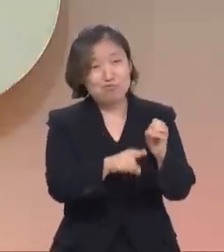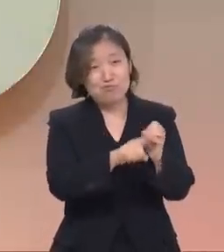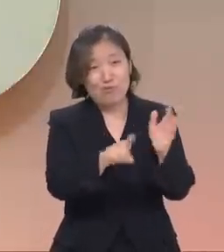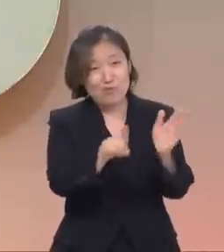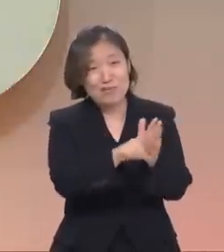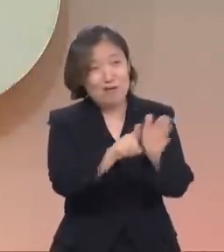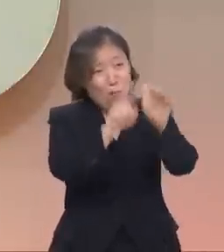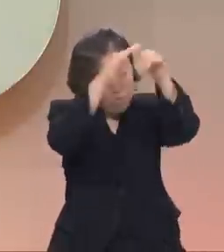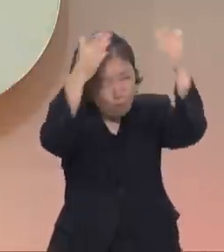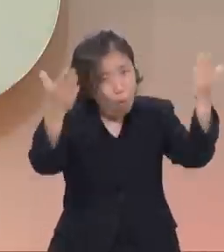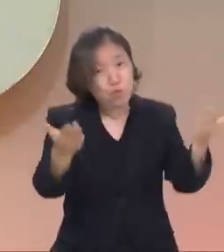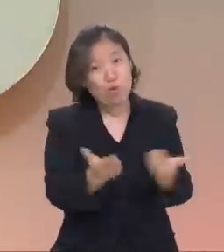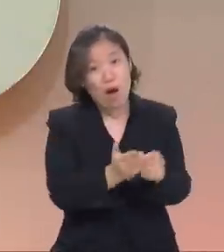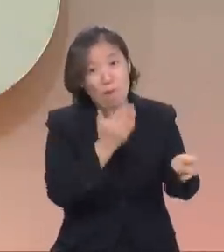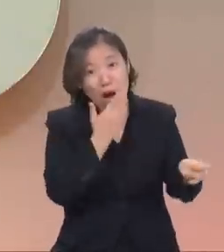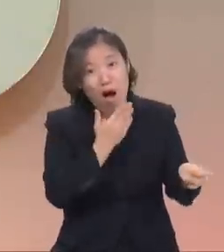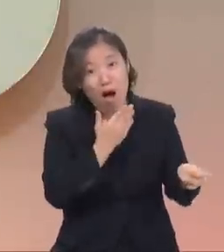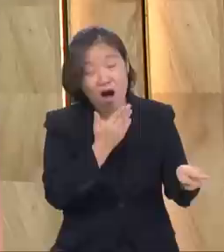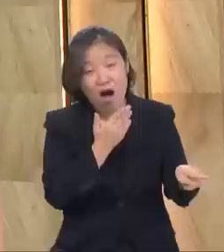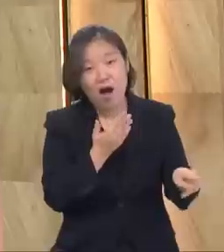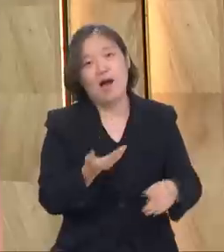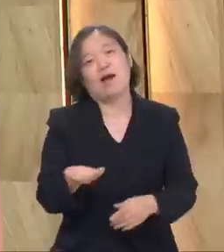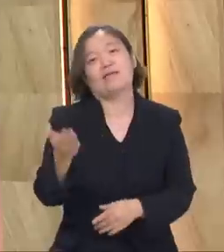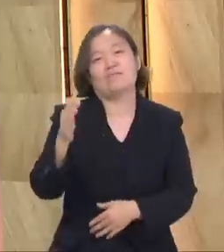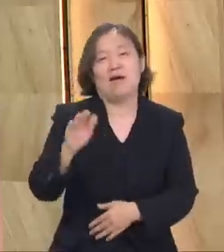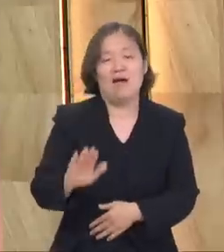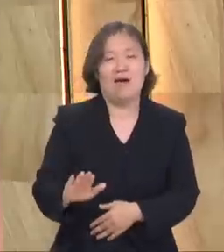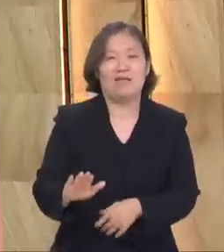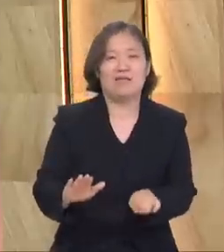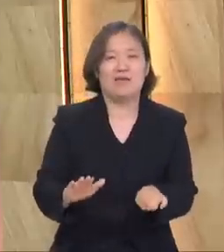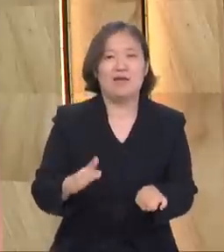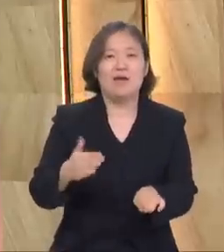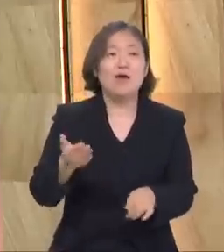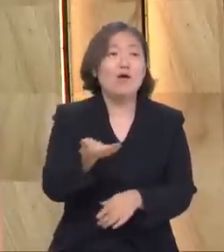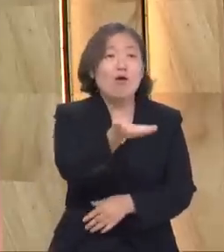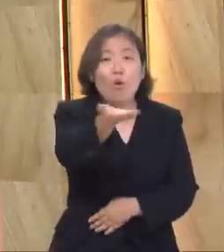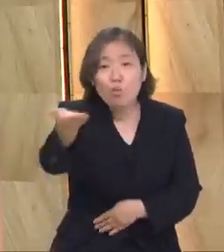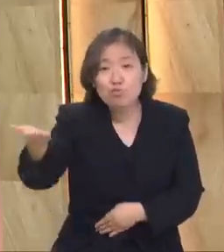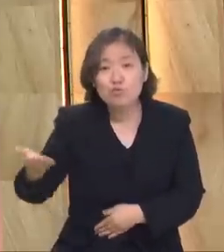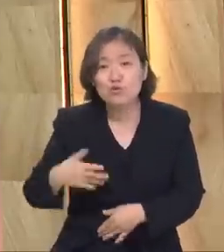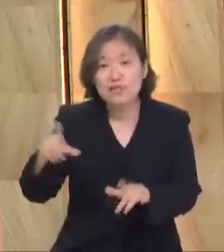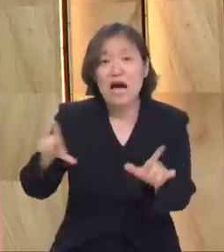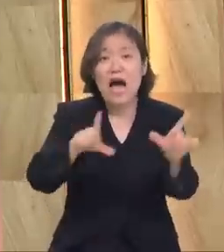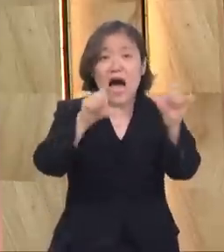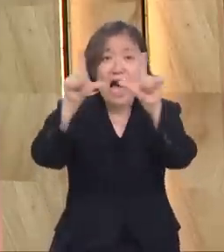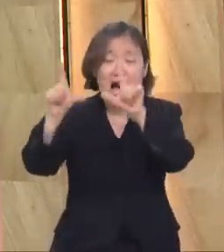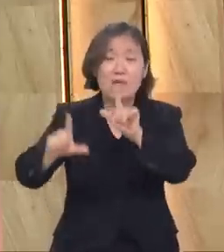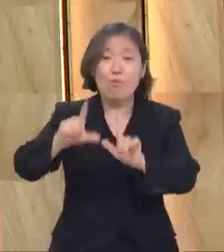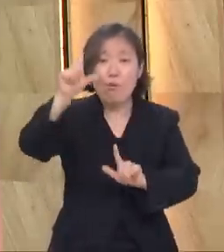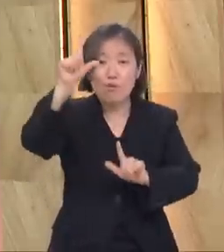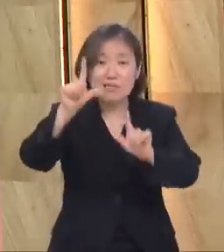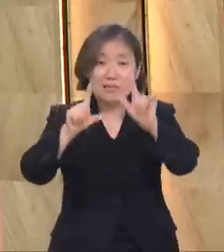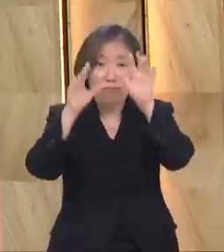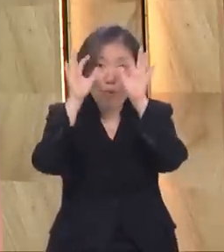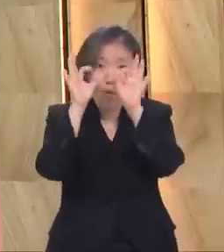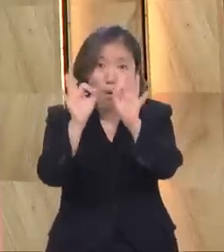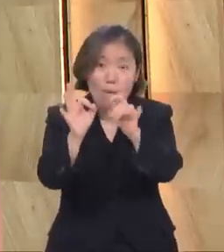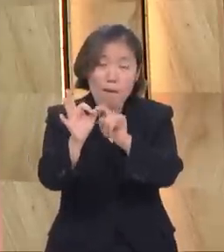안 믿을 사람이 어디 있겠습니까 하지만 우리 불자들이 살아가는 모습을 봐도 그